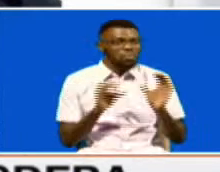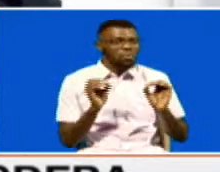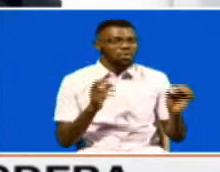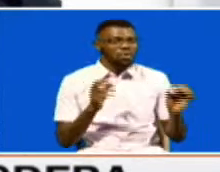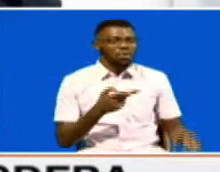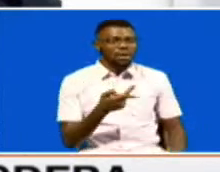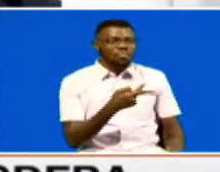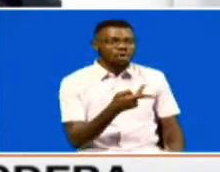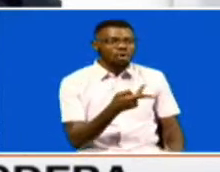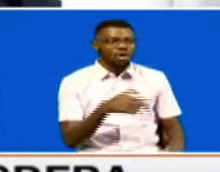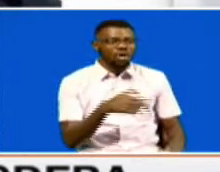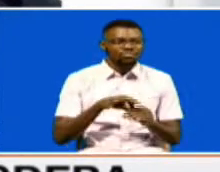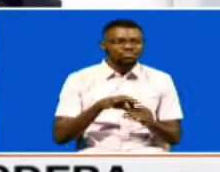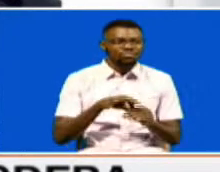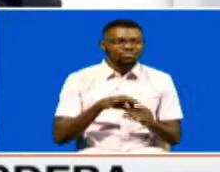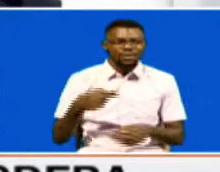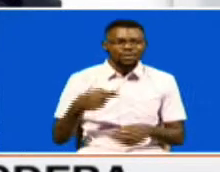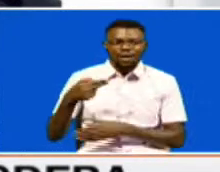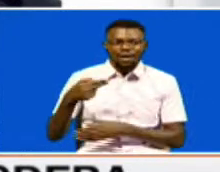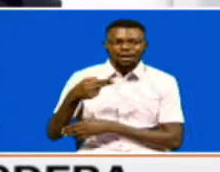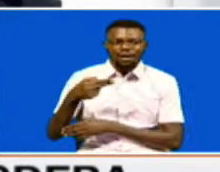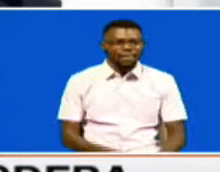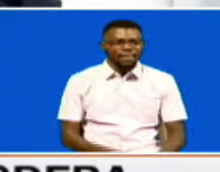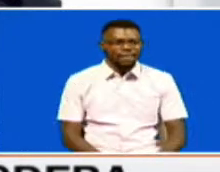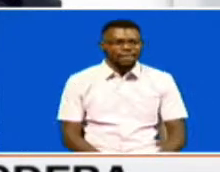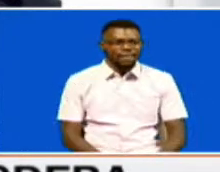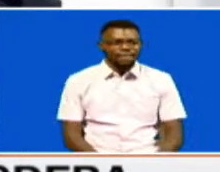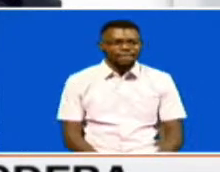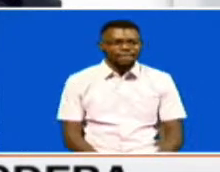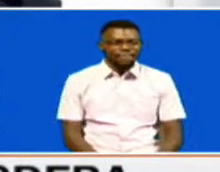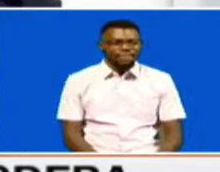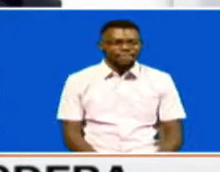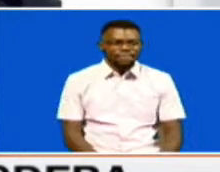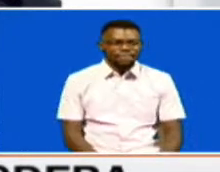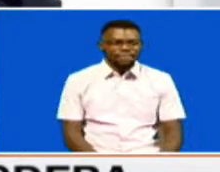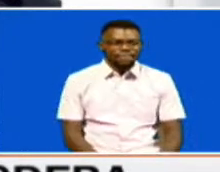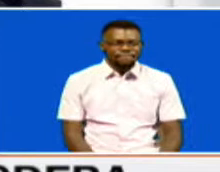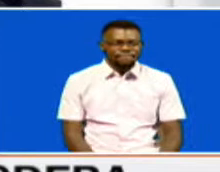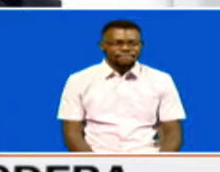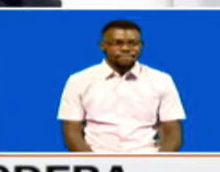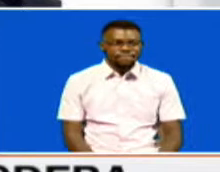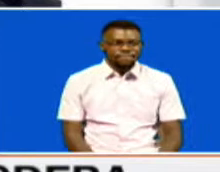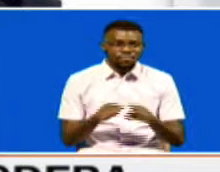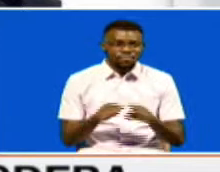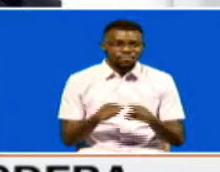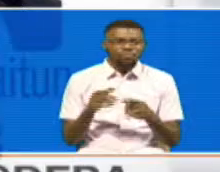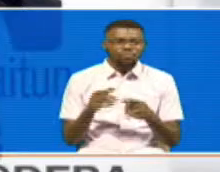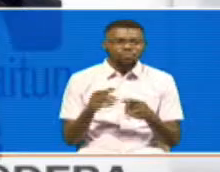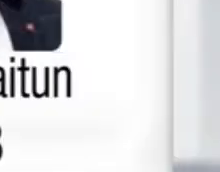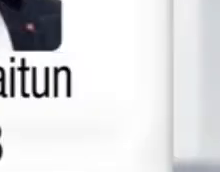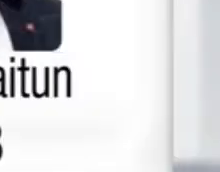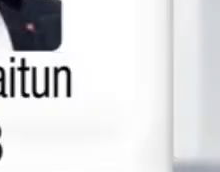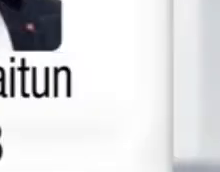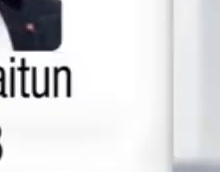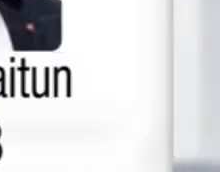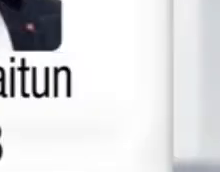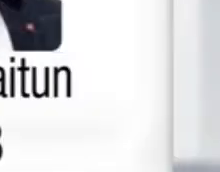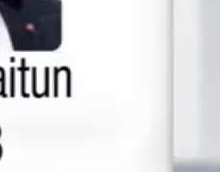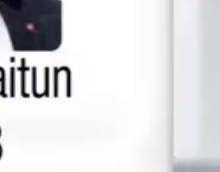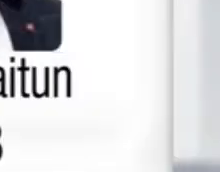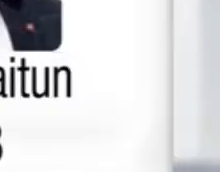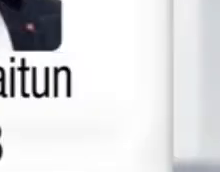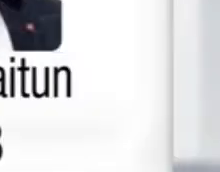hao, Abdulkadir Hussein alijizolea kura 5939 huku Abdulkanis Zaitun akiwa na kura